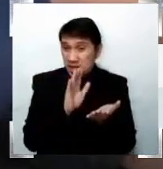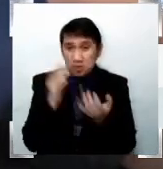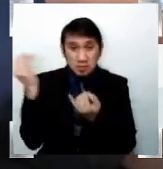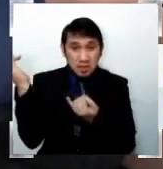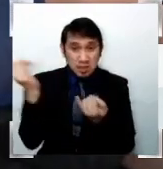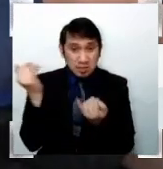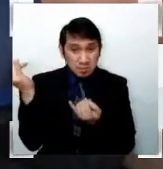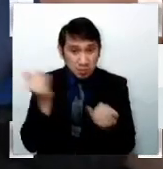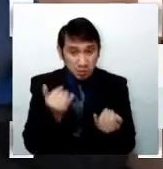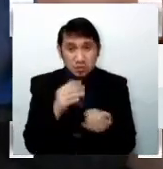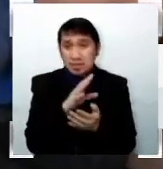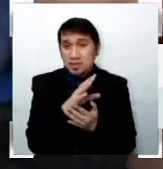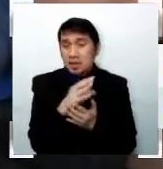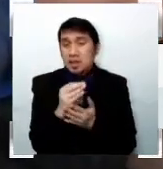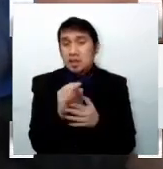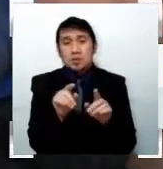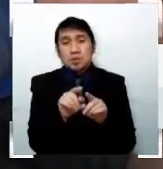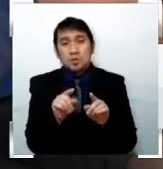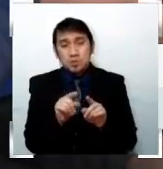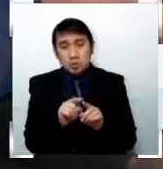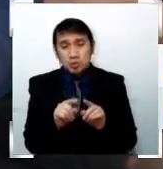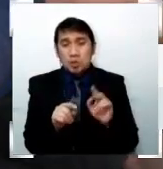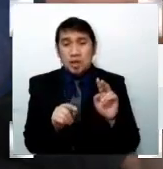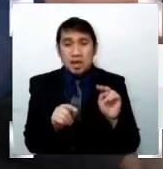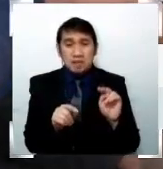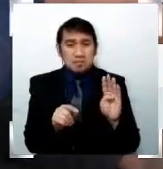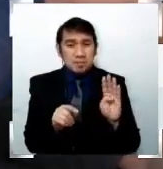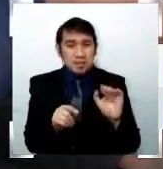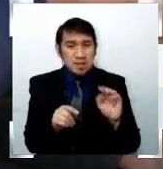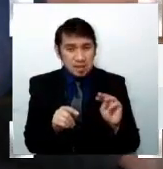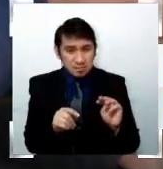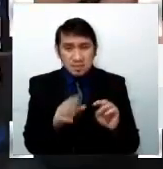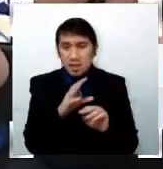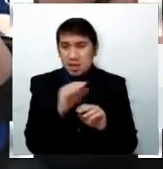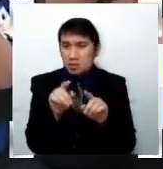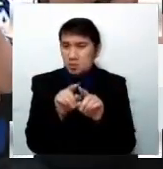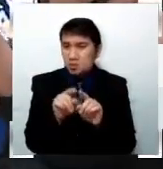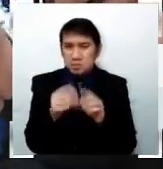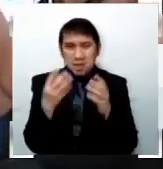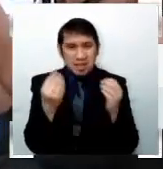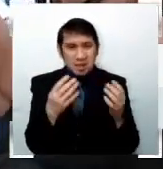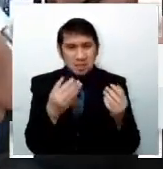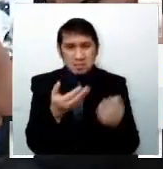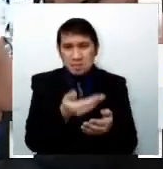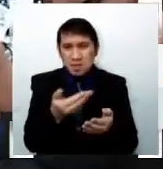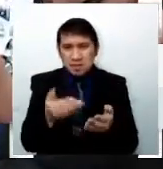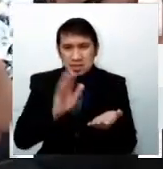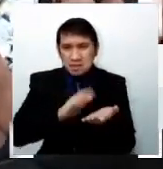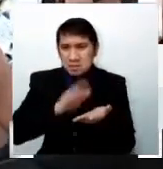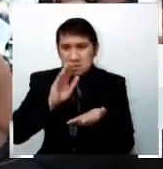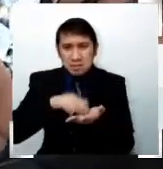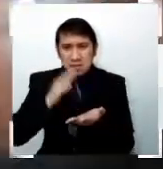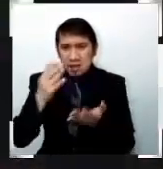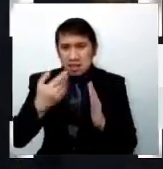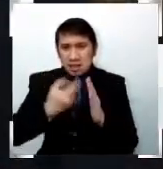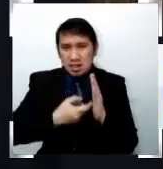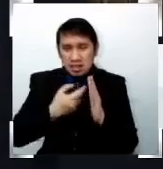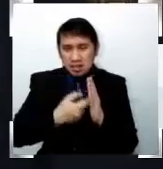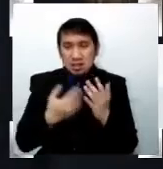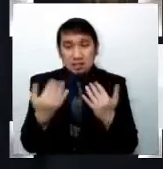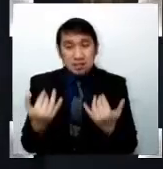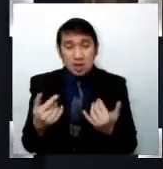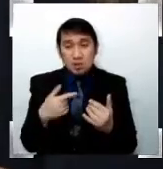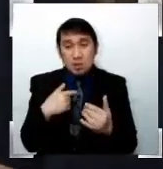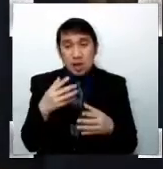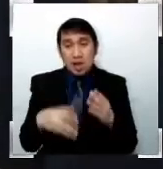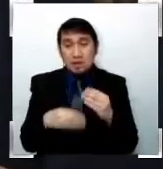cost ng MDM, ng mga nagtaas naman sa global market. From less than 10% naman din yung request nila. Ako